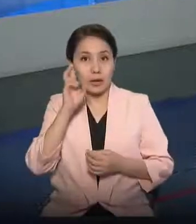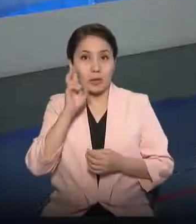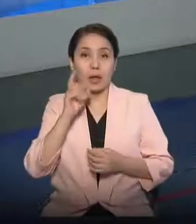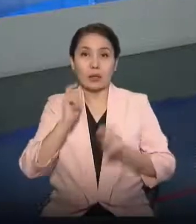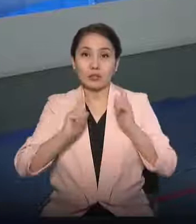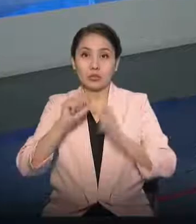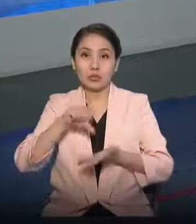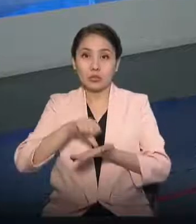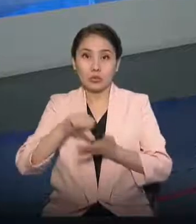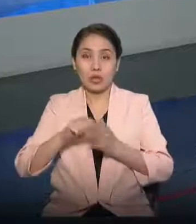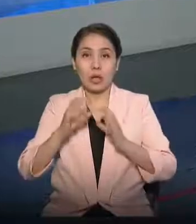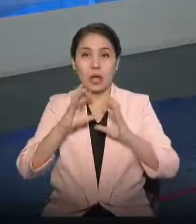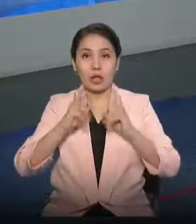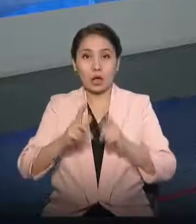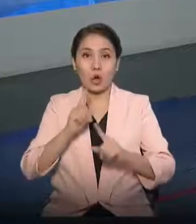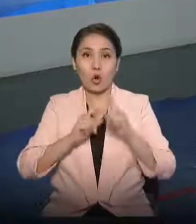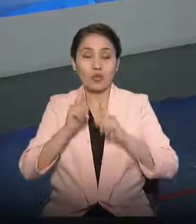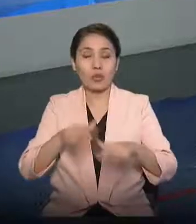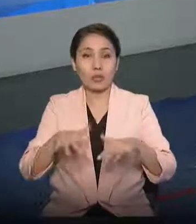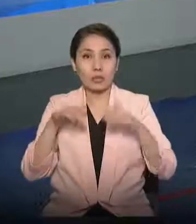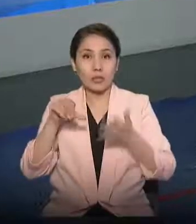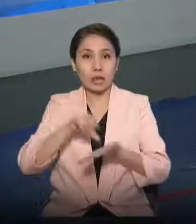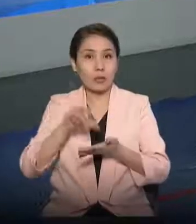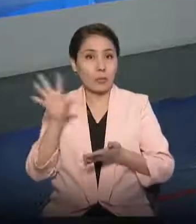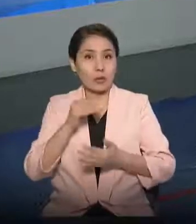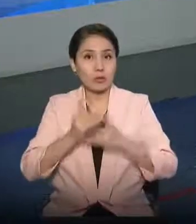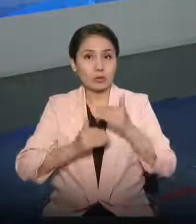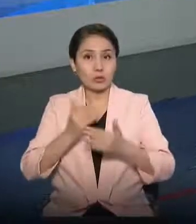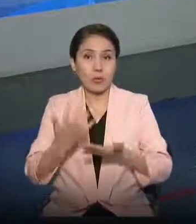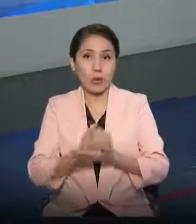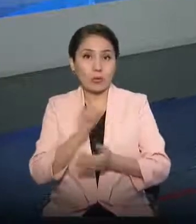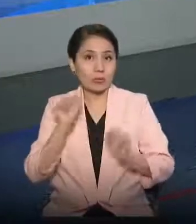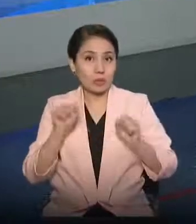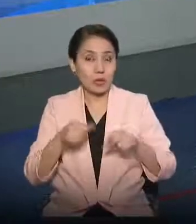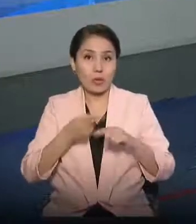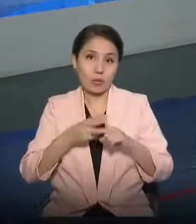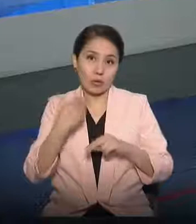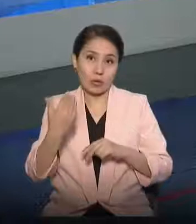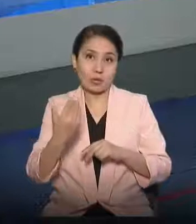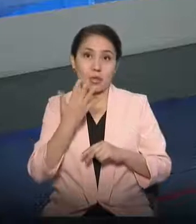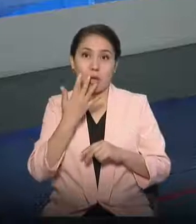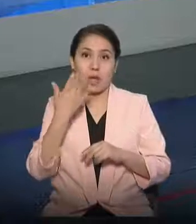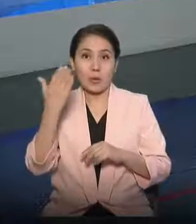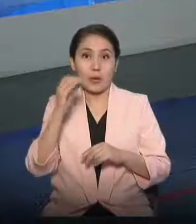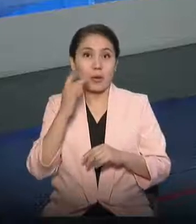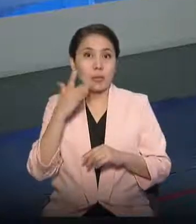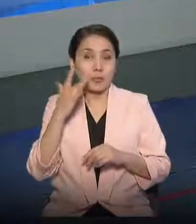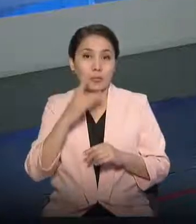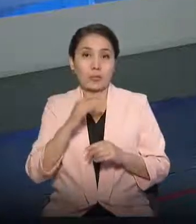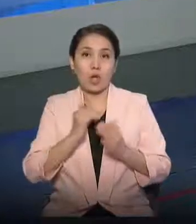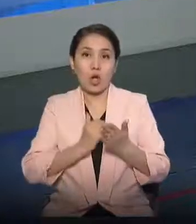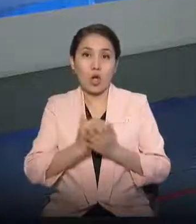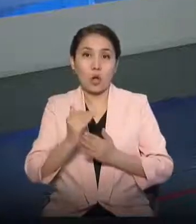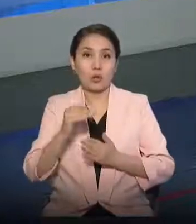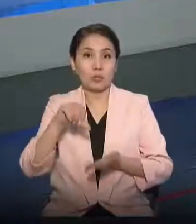etgan xalqaro konferensiyada qatnashib, barcha bosqichlardan muvaffaqiyatli o'tdi. Bu esa unga Birlashgan Millatlar tashkiloti oliy